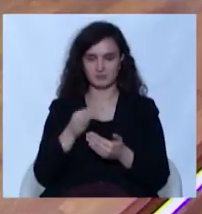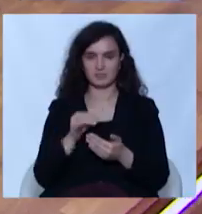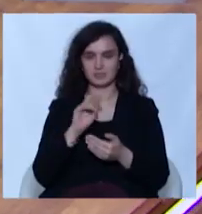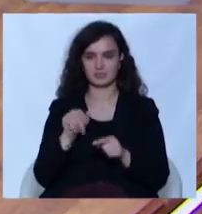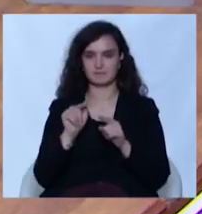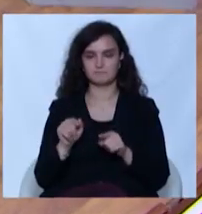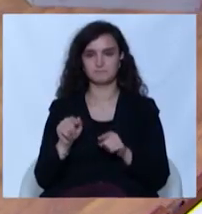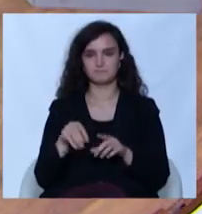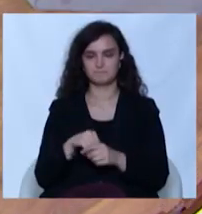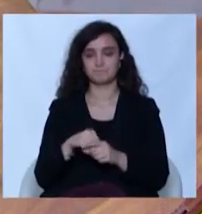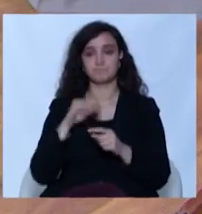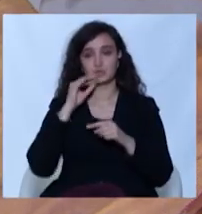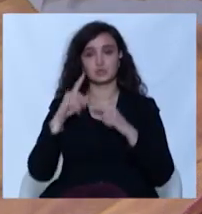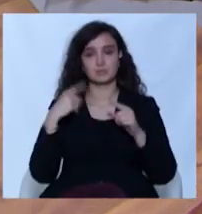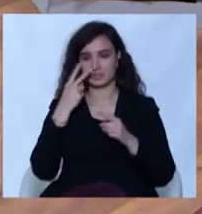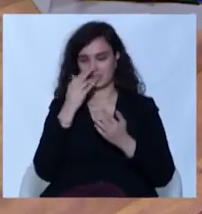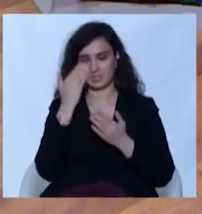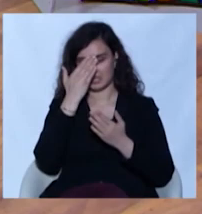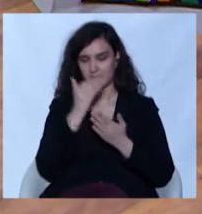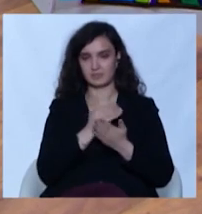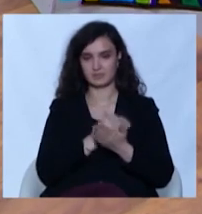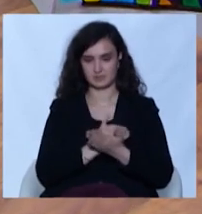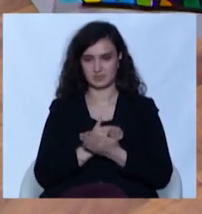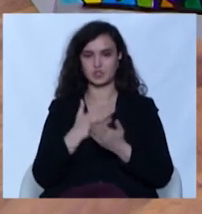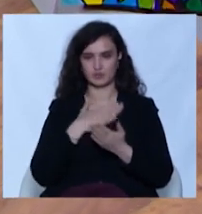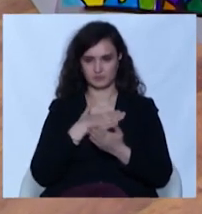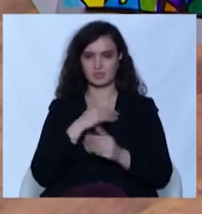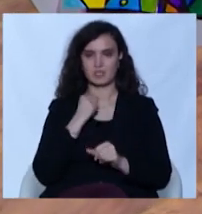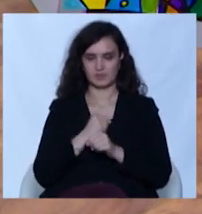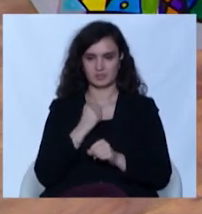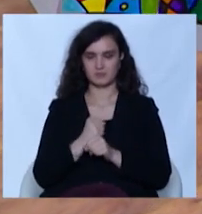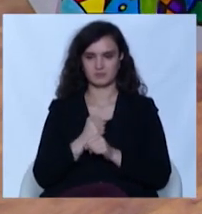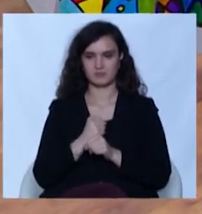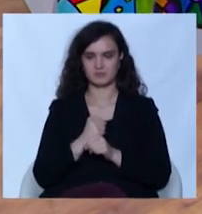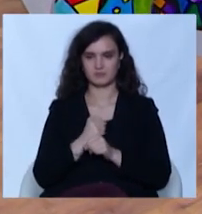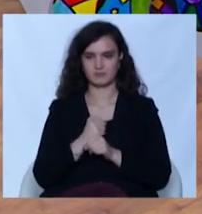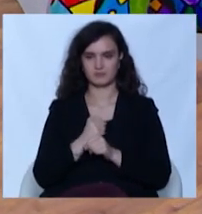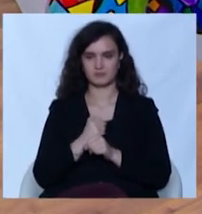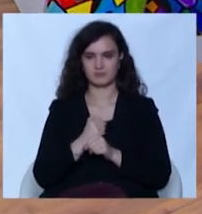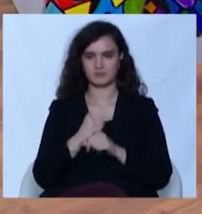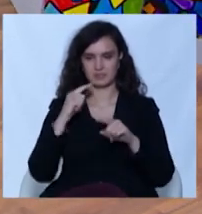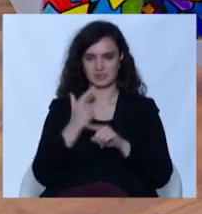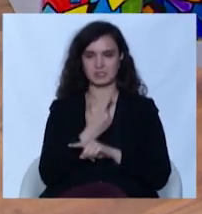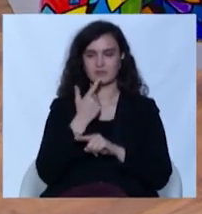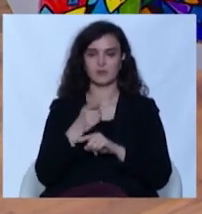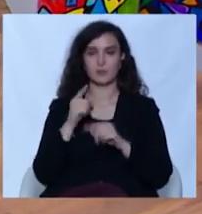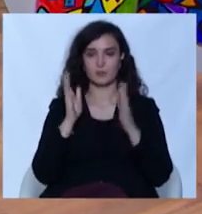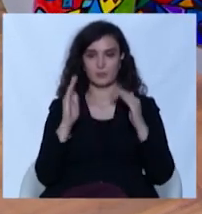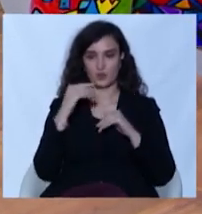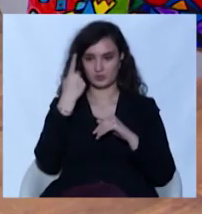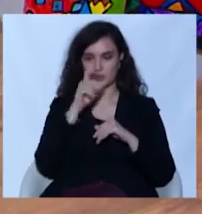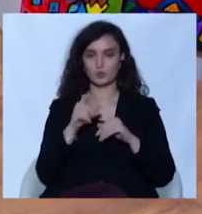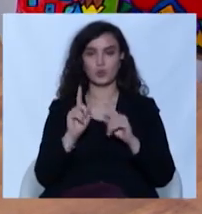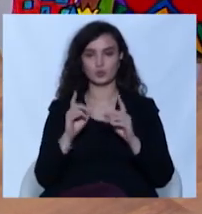და შემდეგ გაკვეთილზე ჩვენ გავაკეთებთ ისევ პორტრეტს ორ